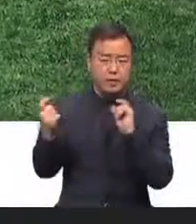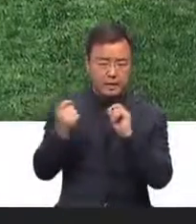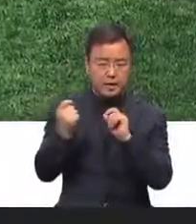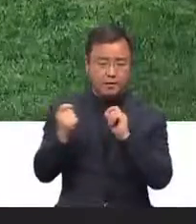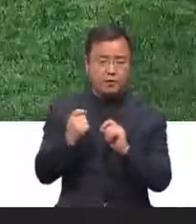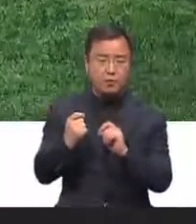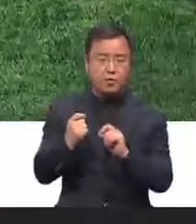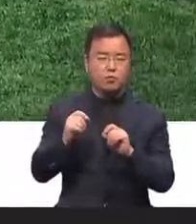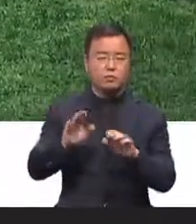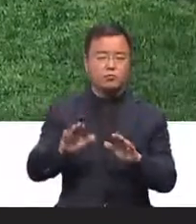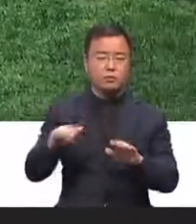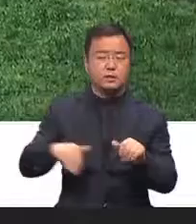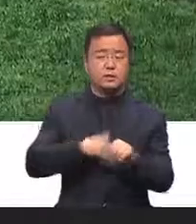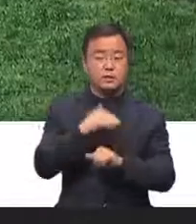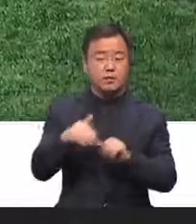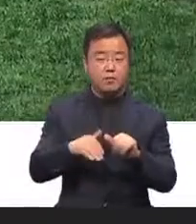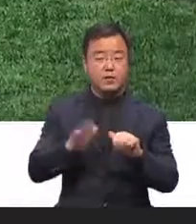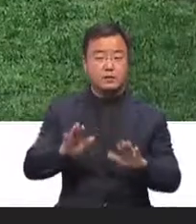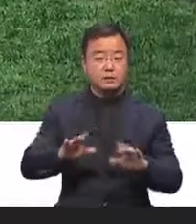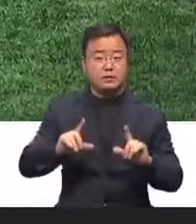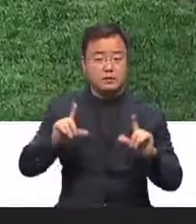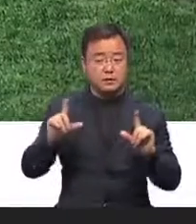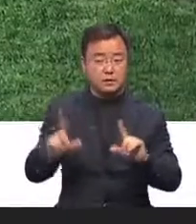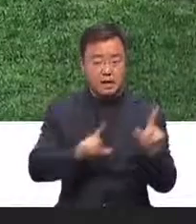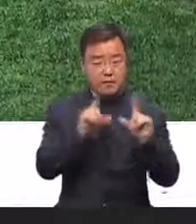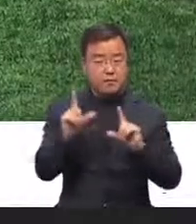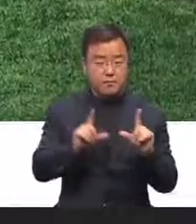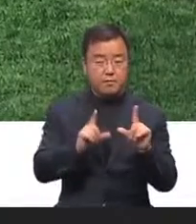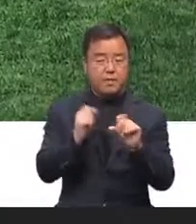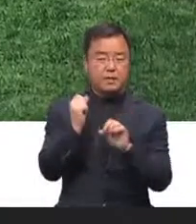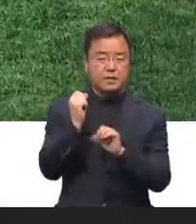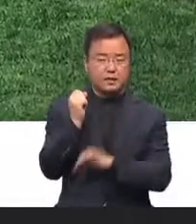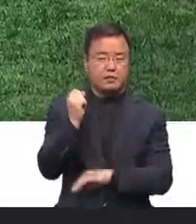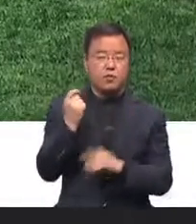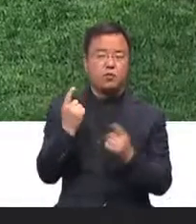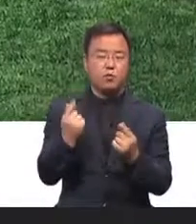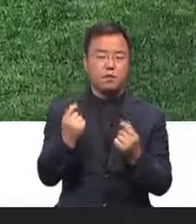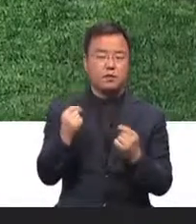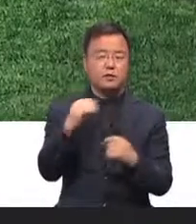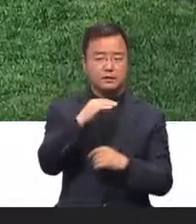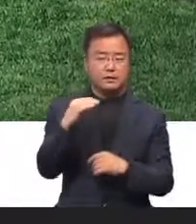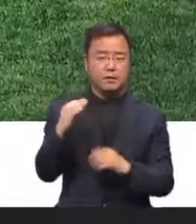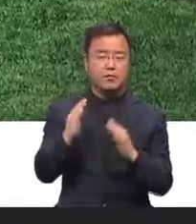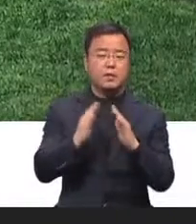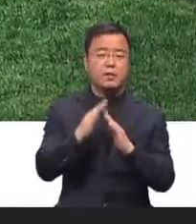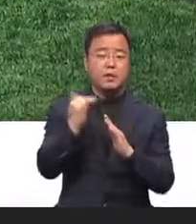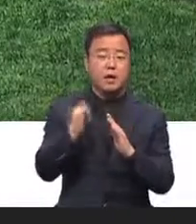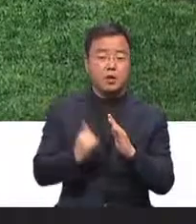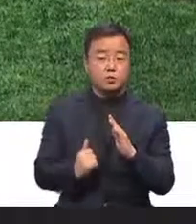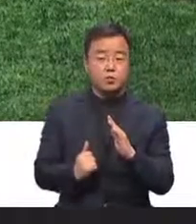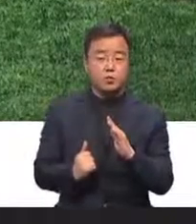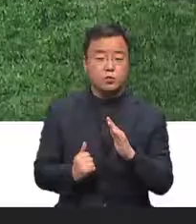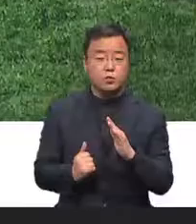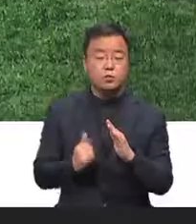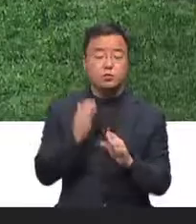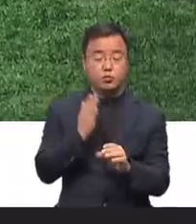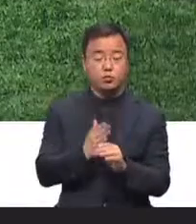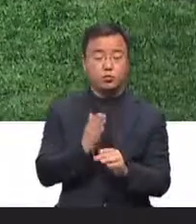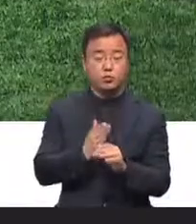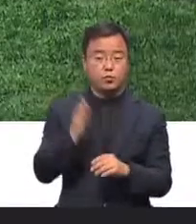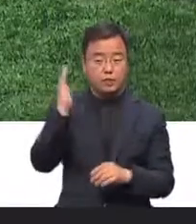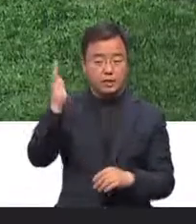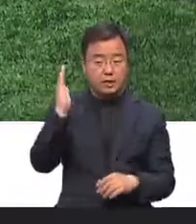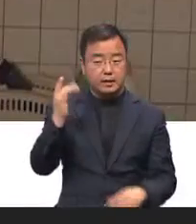우리 현실에 가까우면서 또 우리 삶에 가장 기본적인 다닌 가족들을 중심으로 해서